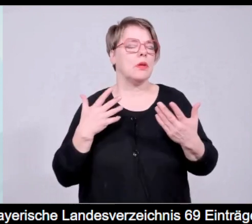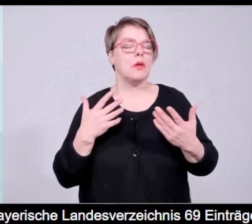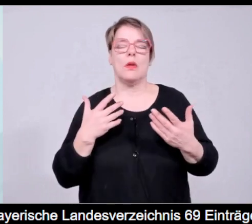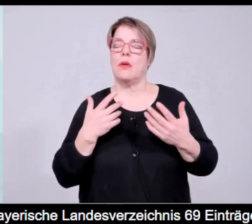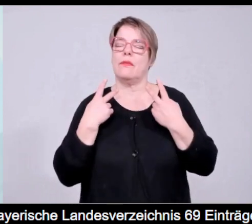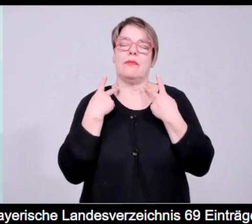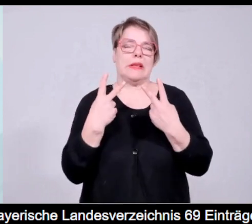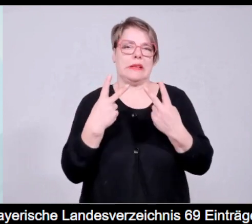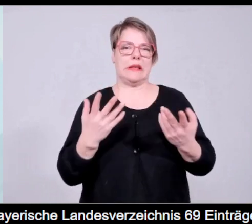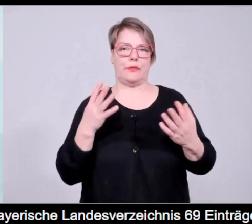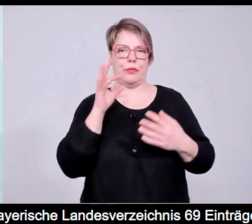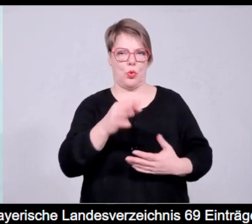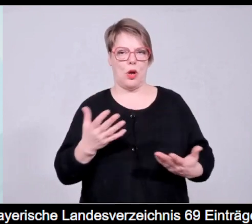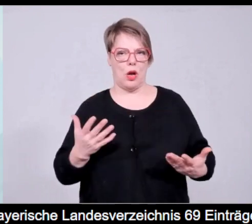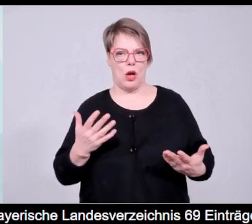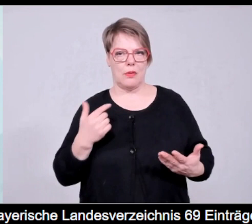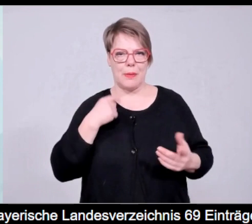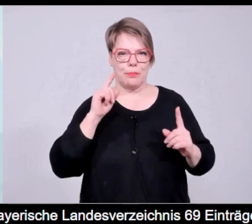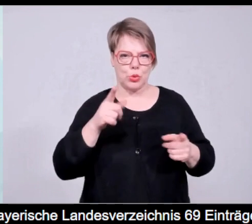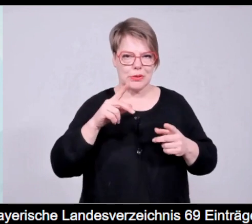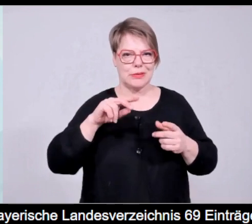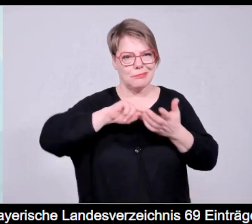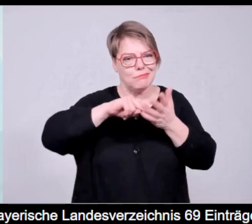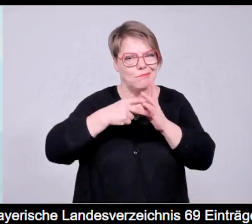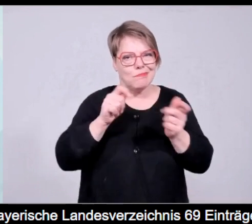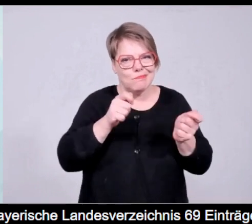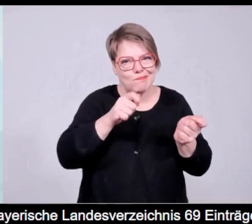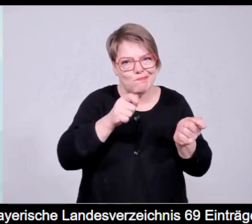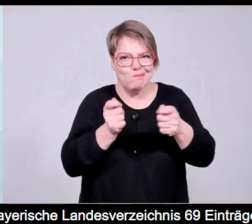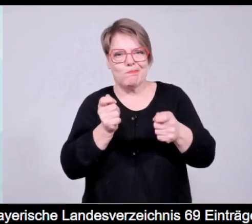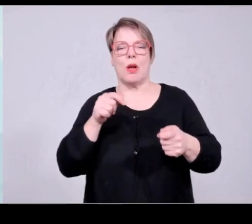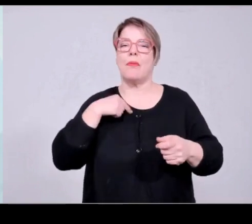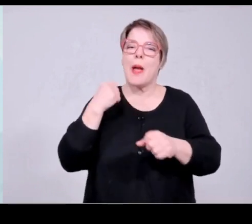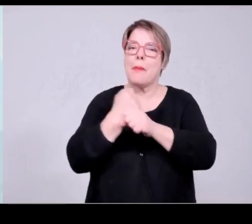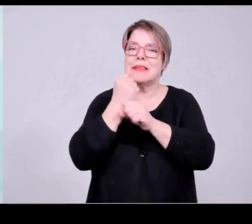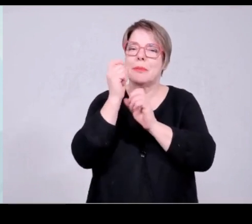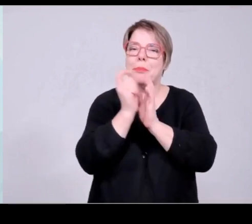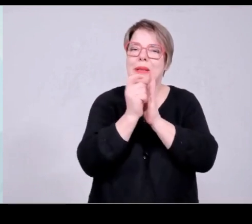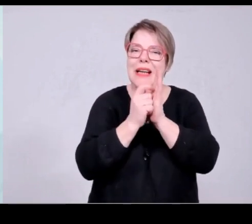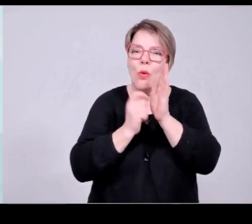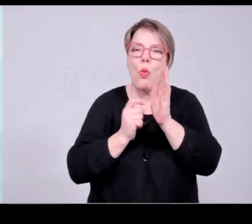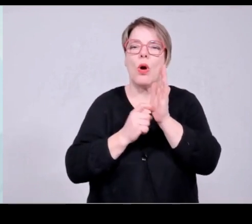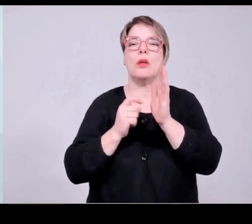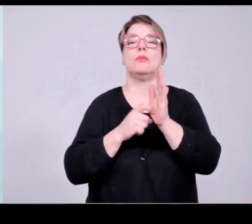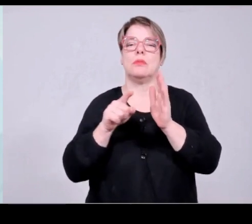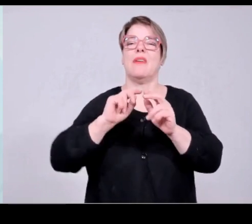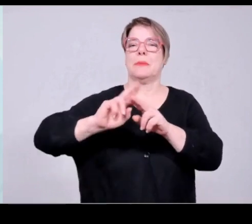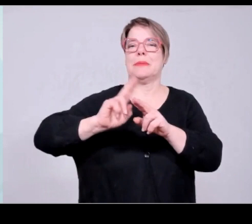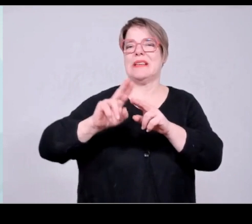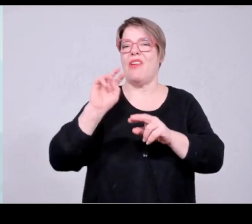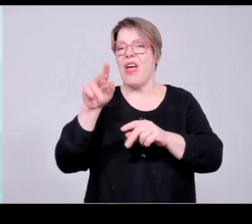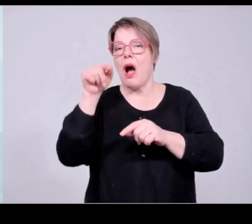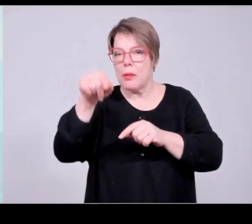ist es ein zentrales Thema. Wie können wir die Arbeitsbedingungen der Pflegekräfte verbessern? Auch im Zusammenhang mit der Vermeidung von